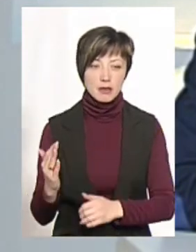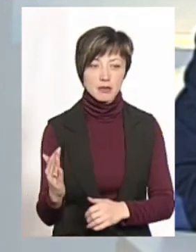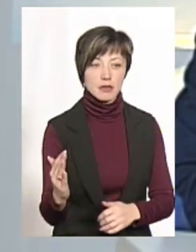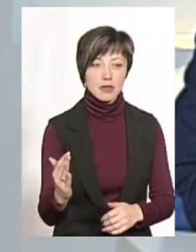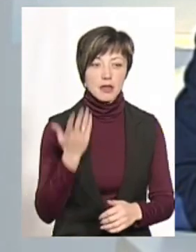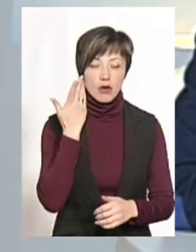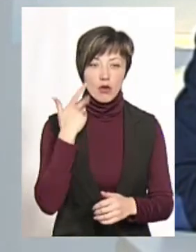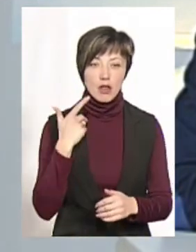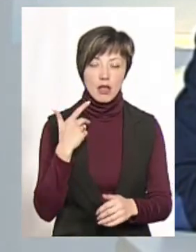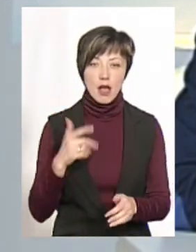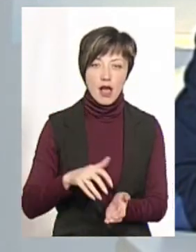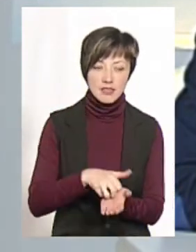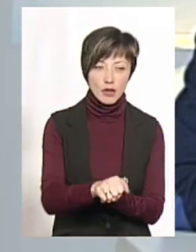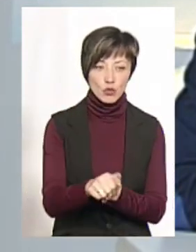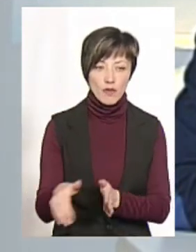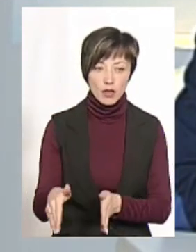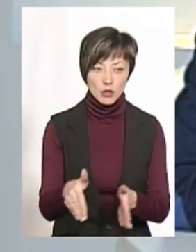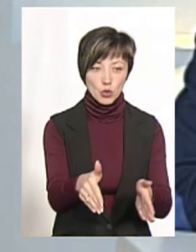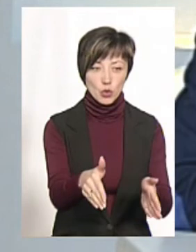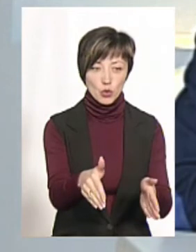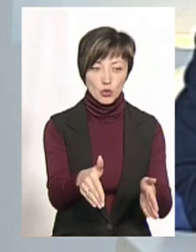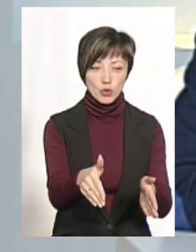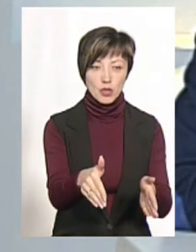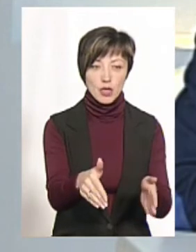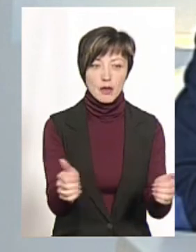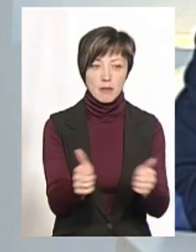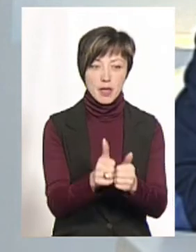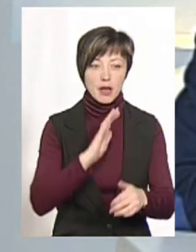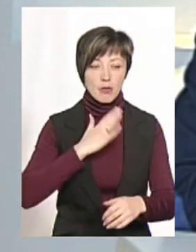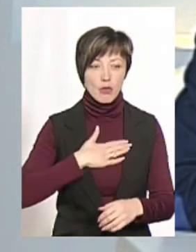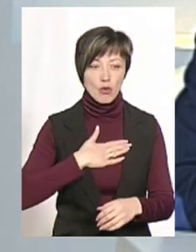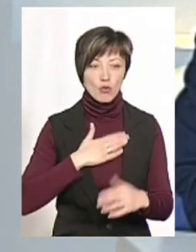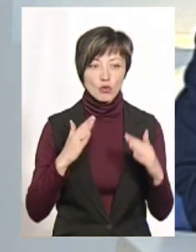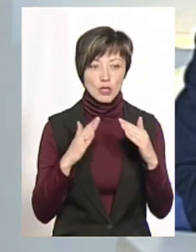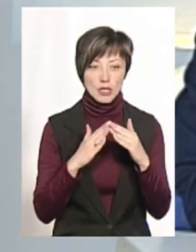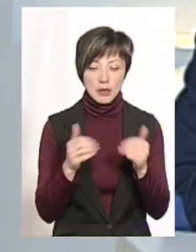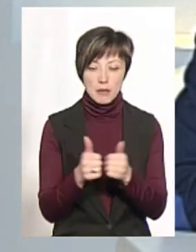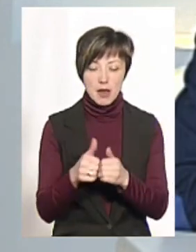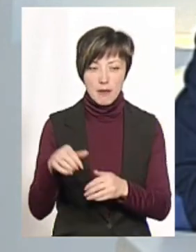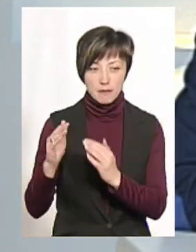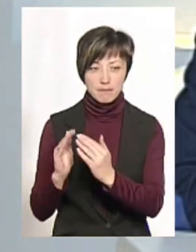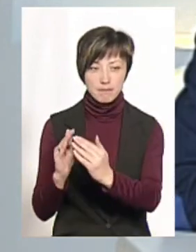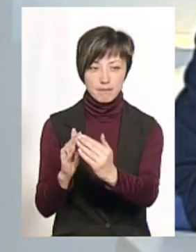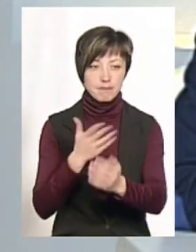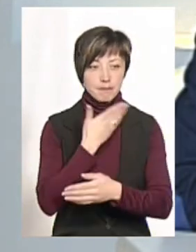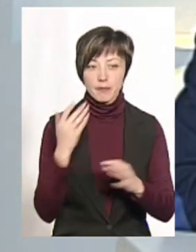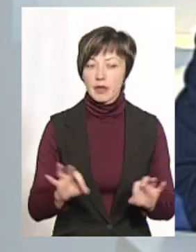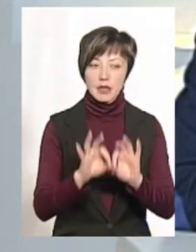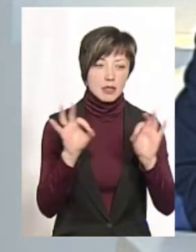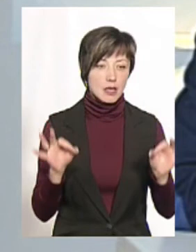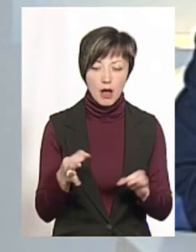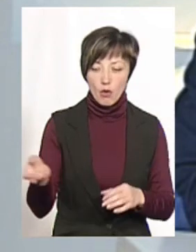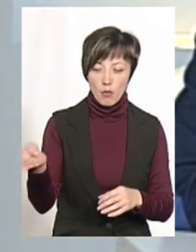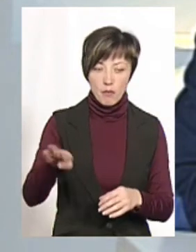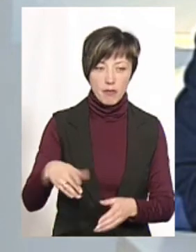коли асфальтували дорогу, біля мого будинка і біля прилеглих будинків не поставили ніякого